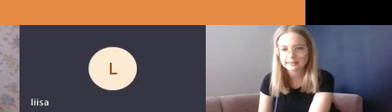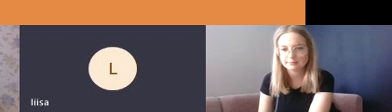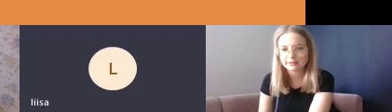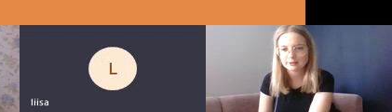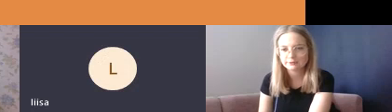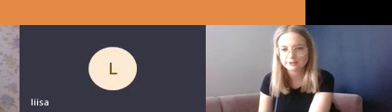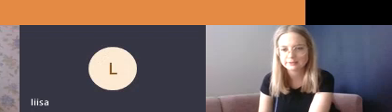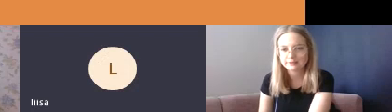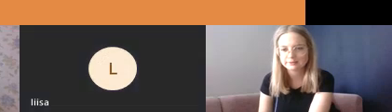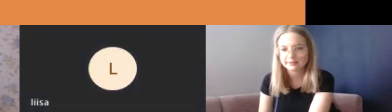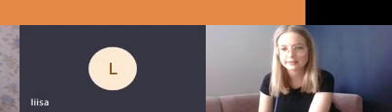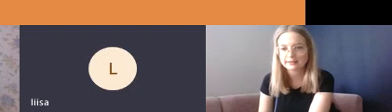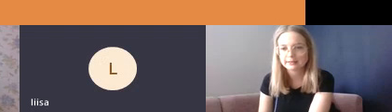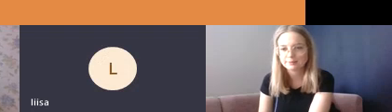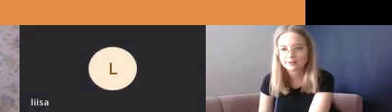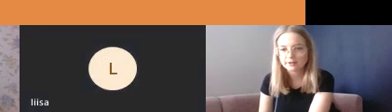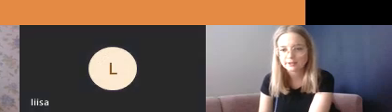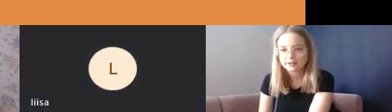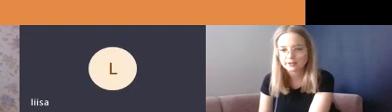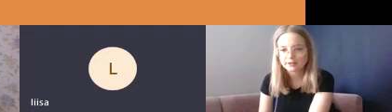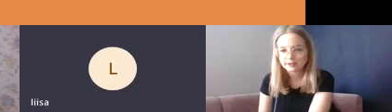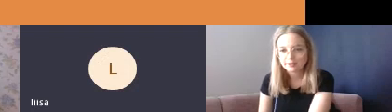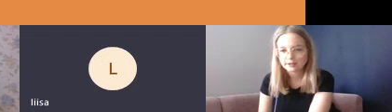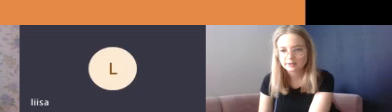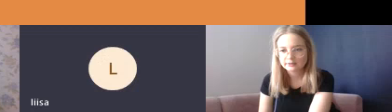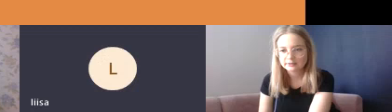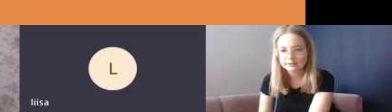nüüd vahepeal kellegi mikrofoni välja.